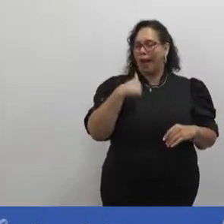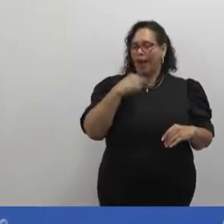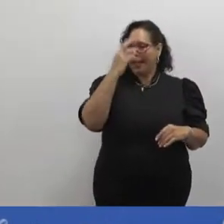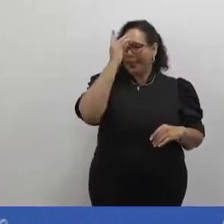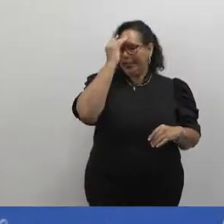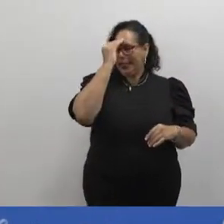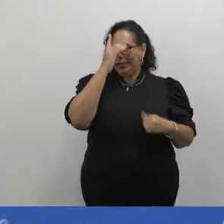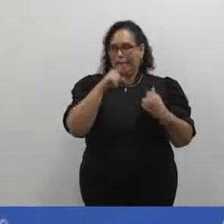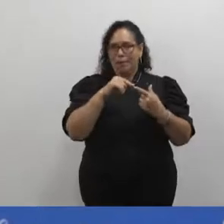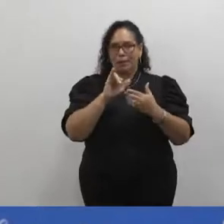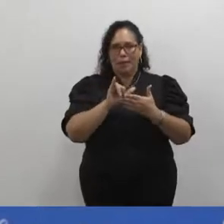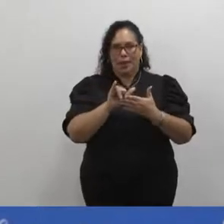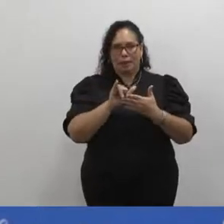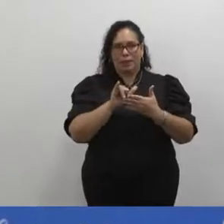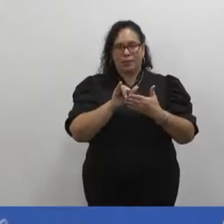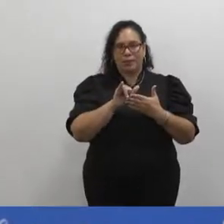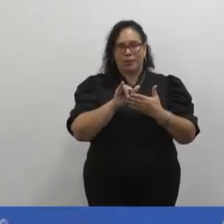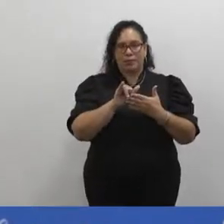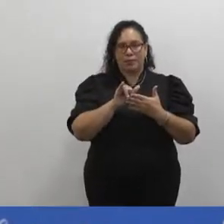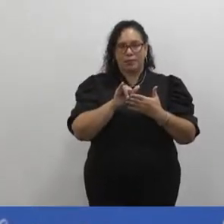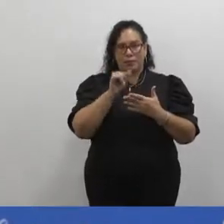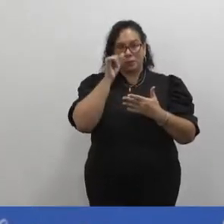ní cơ vay vay đại nhà bán kết châm phua